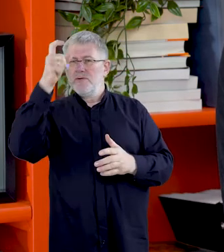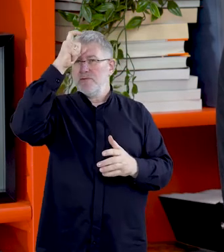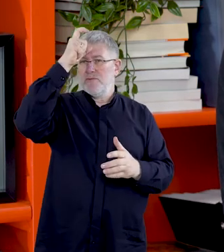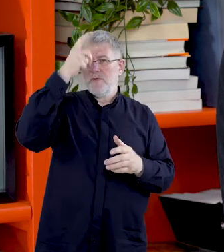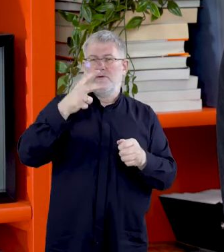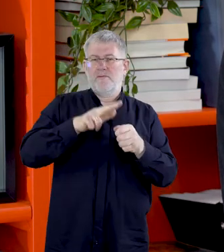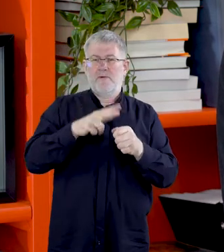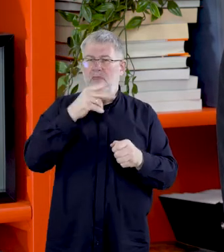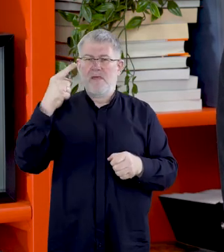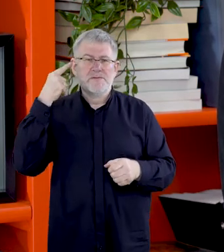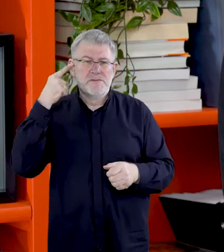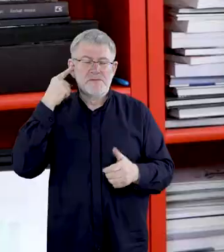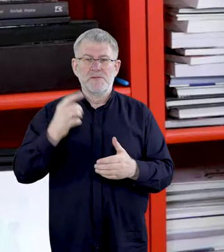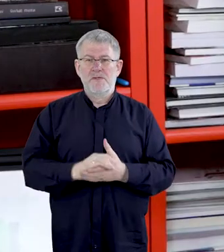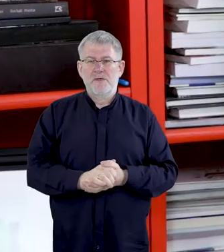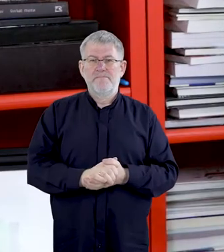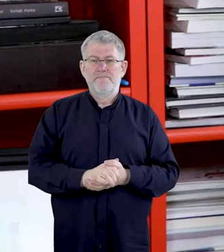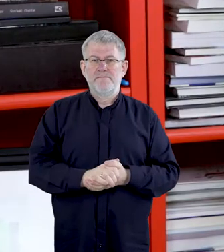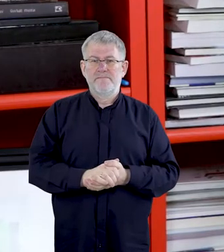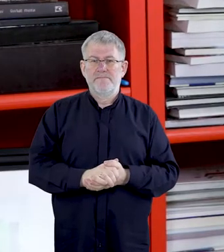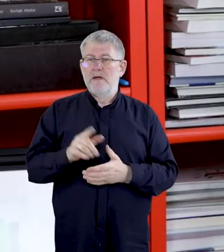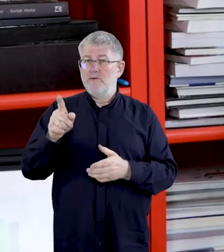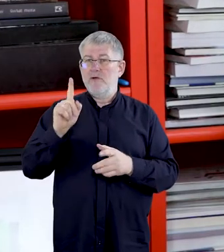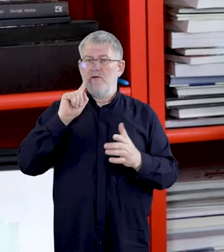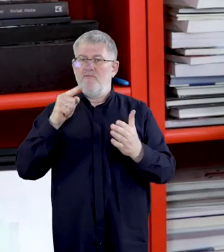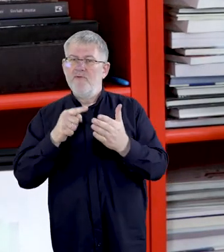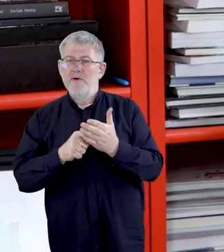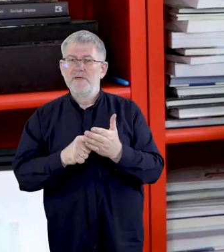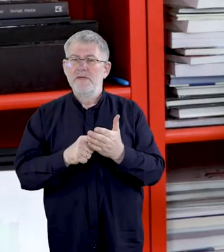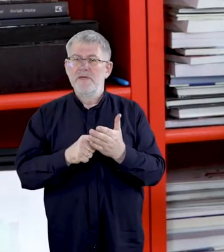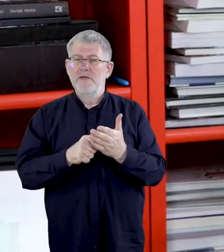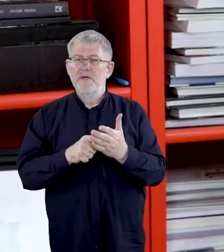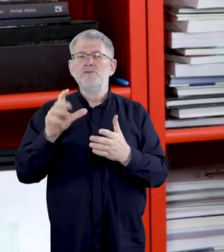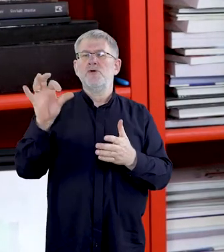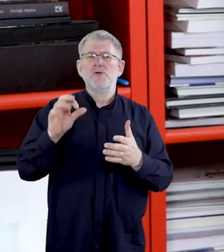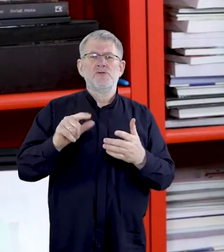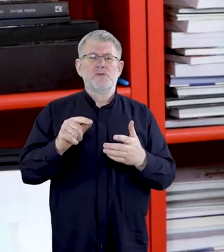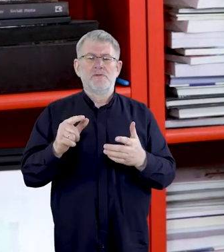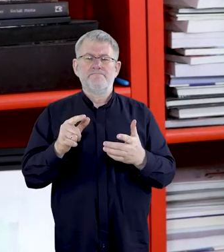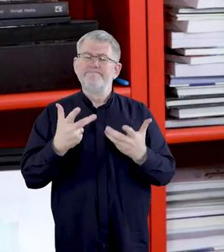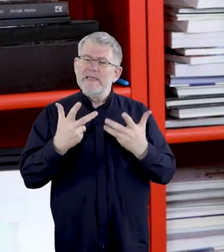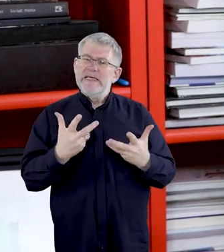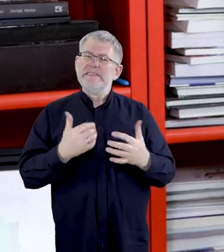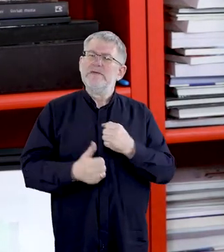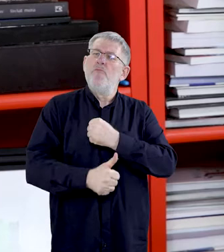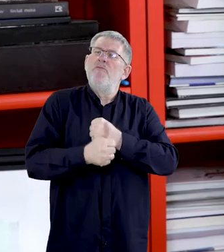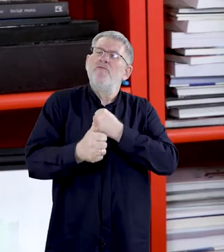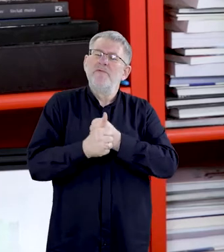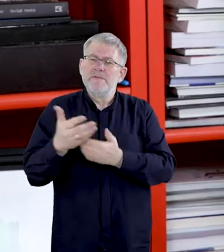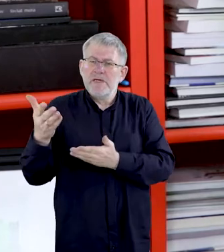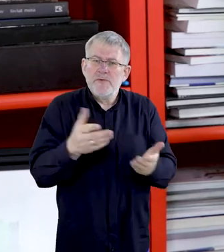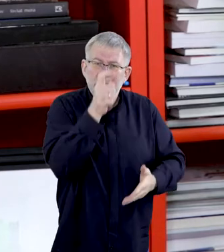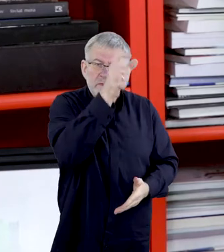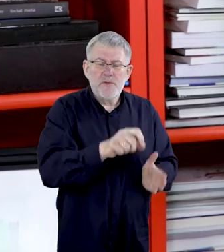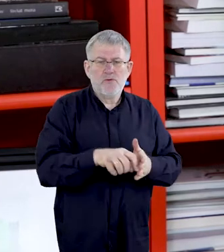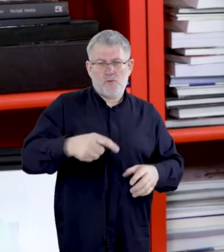właśnie, który nie słyszy. Ale to jest właśnie jakby coś, co przyświecało mi, żeby zaprosić Cię do